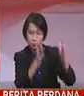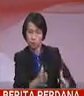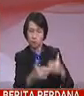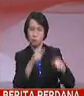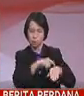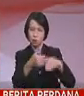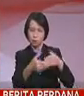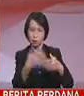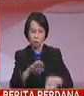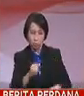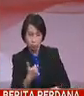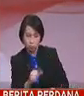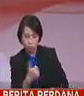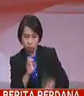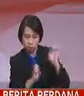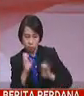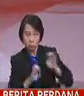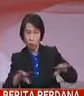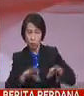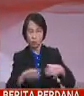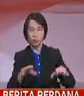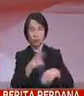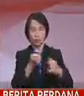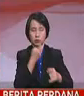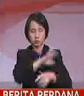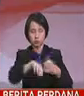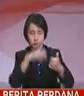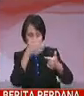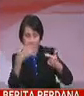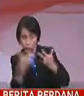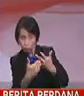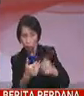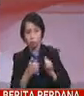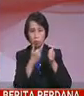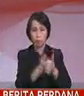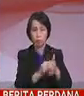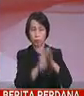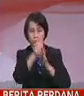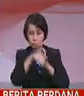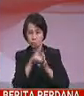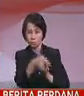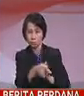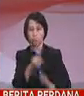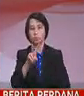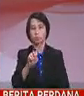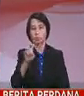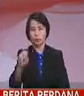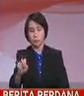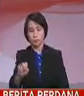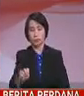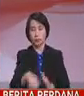selepas penilaian teliti dibuat daripada semua sudut berdasarkan prestasi musim 2020